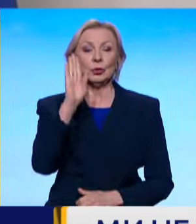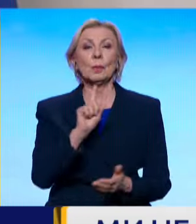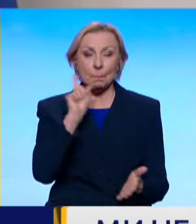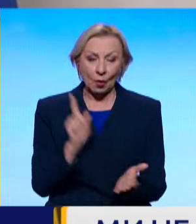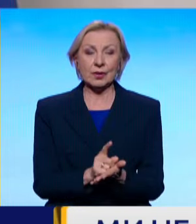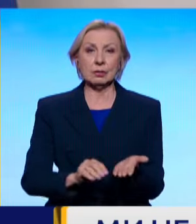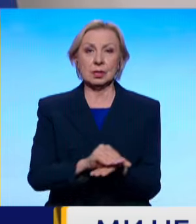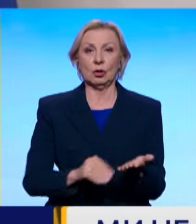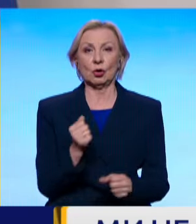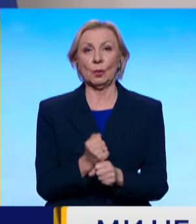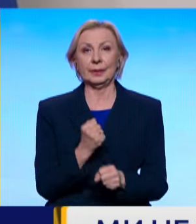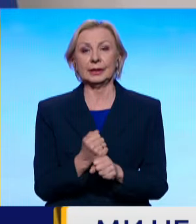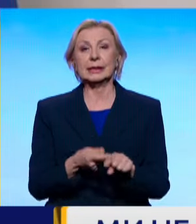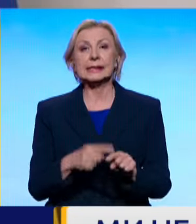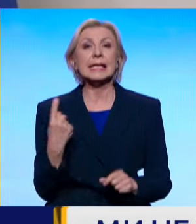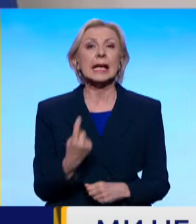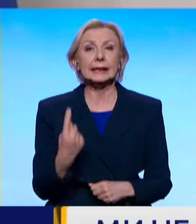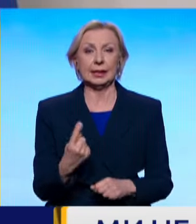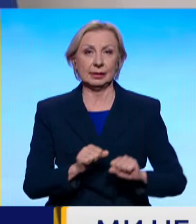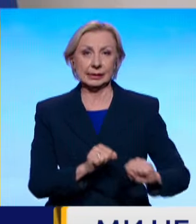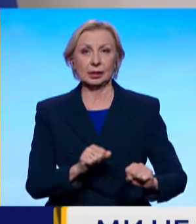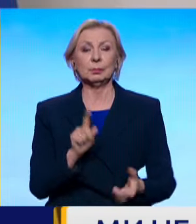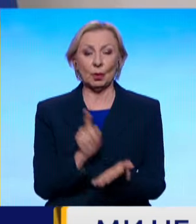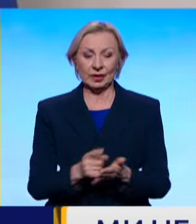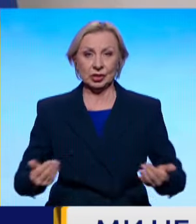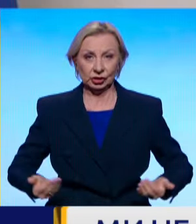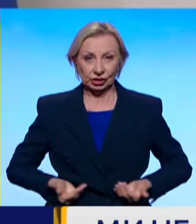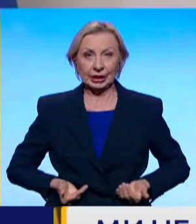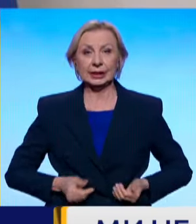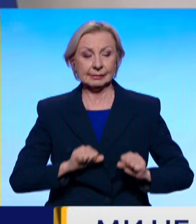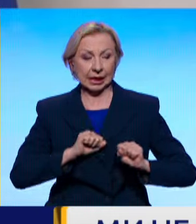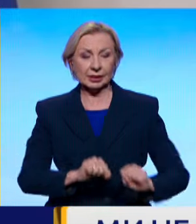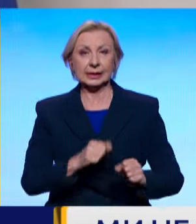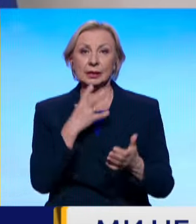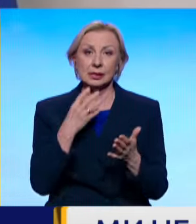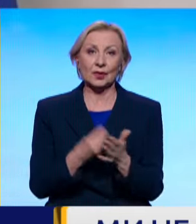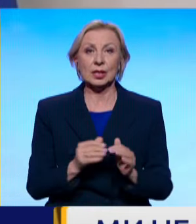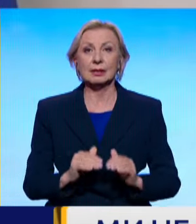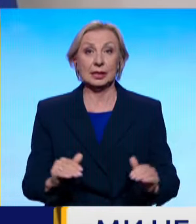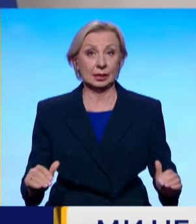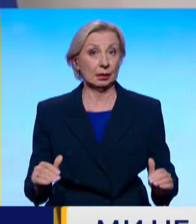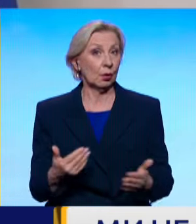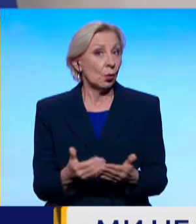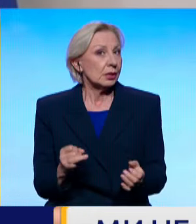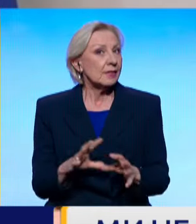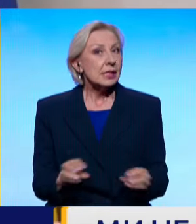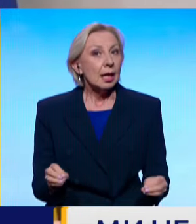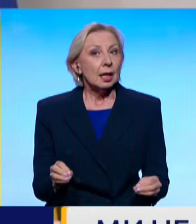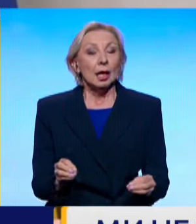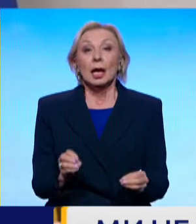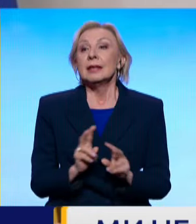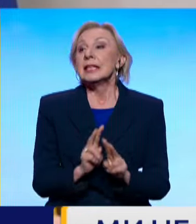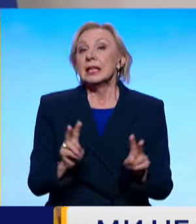це єдиний захист. Ми повинні жити і захистити своїх дітей. Ось і все. Тому